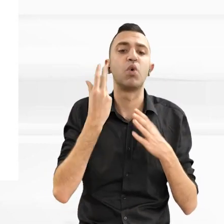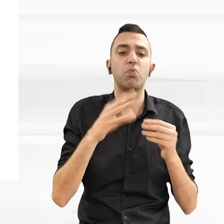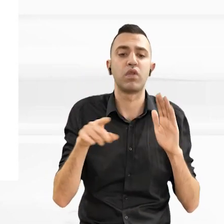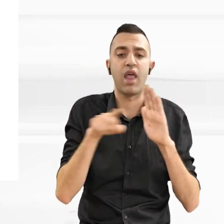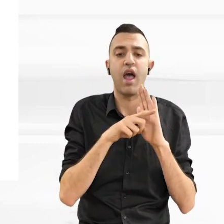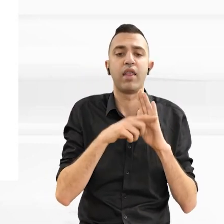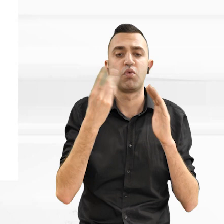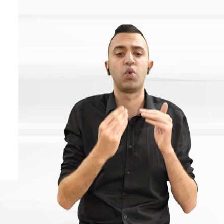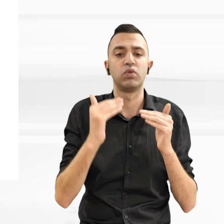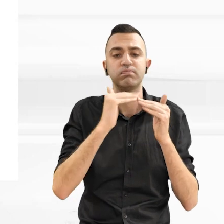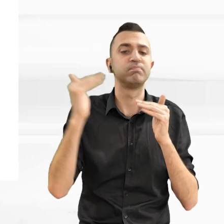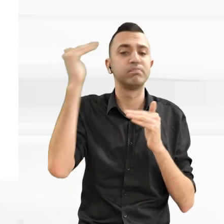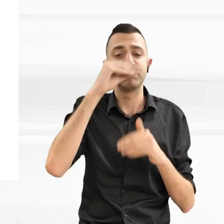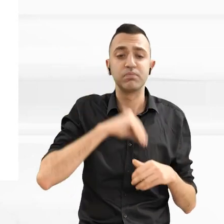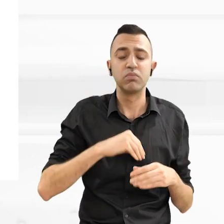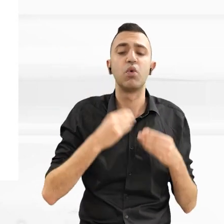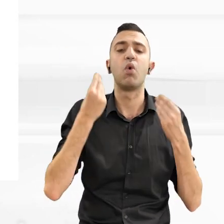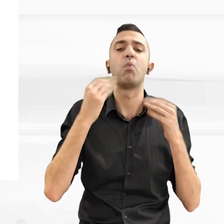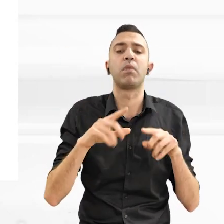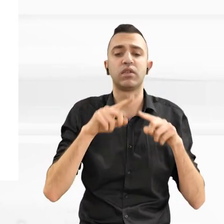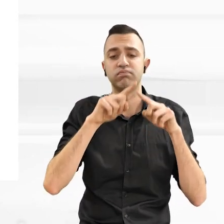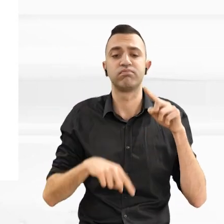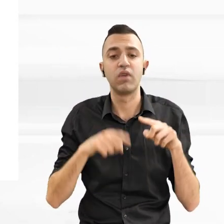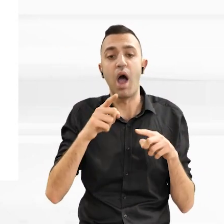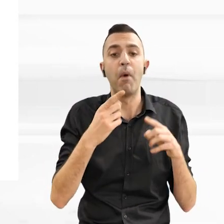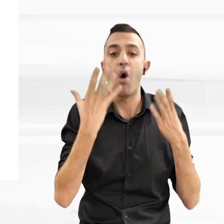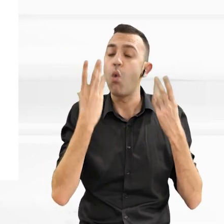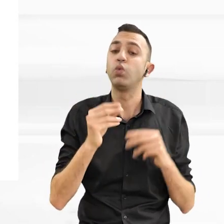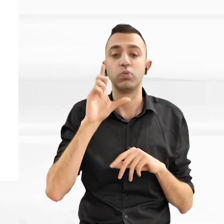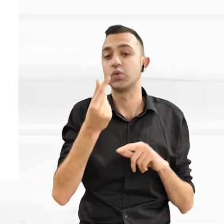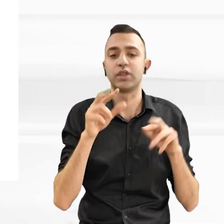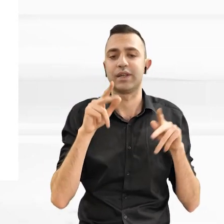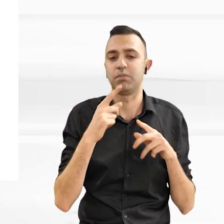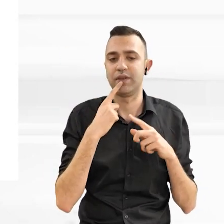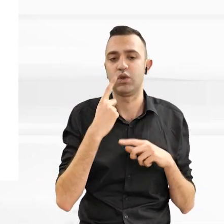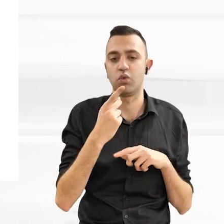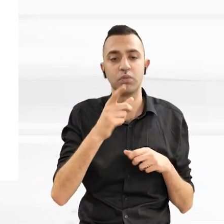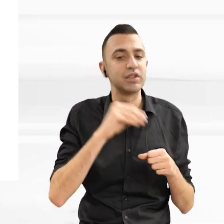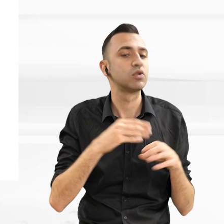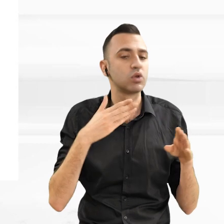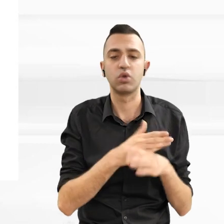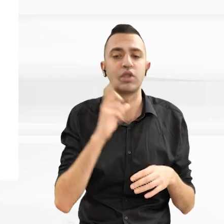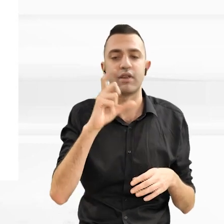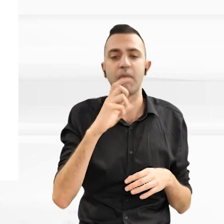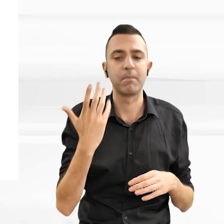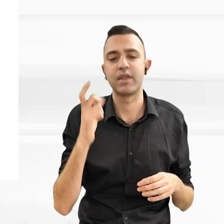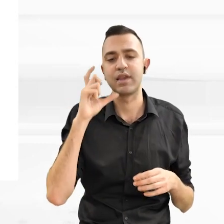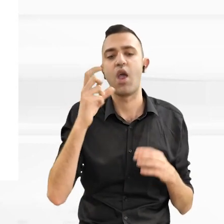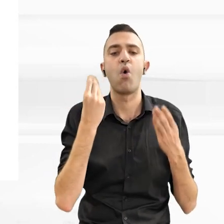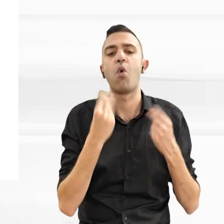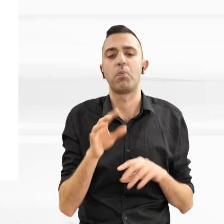Bakın arkadaşlar burada olumsuz birleştirdiği olumlu bir yaklaşım var Dolayısıyla cevabınız cayır seçeneği